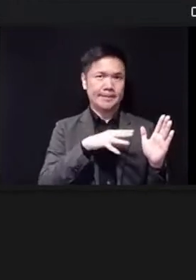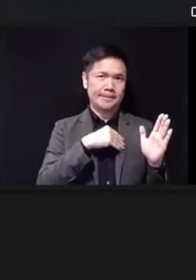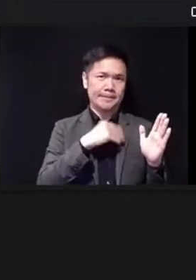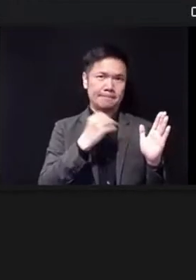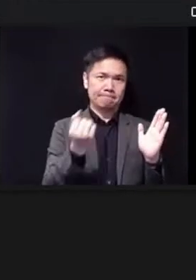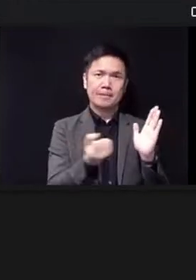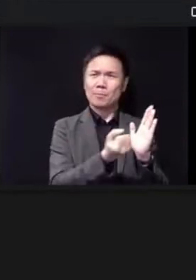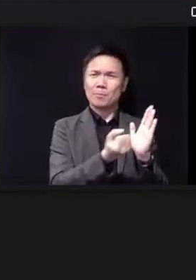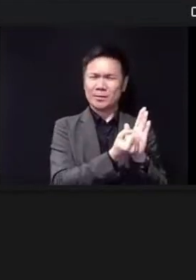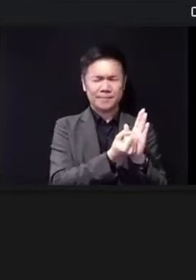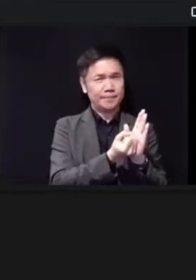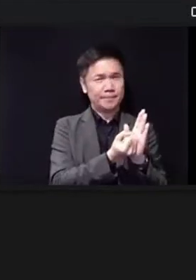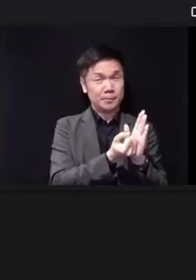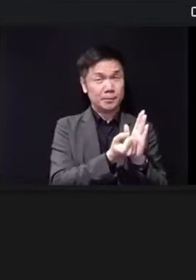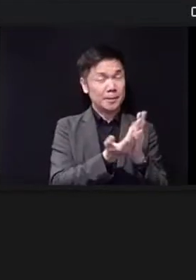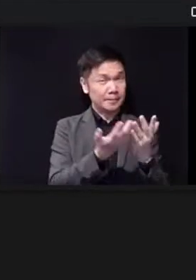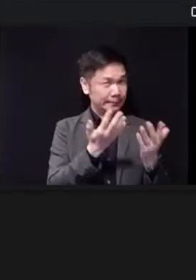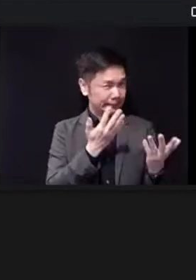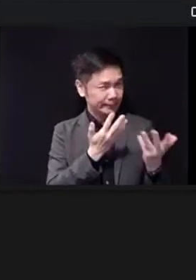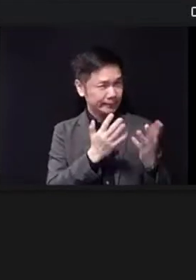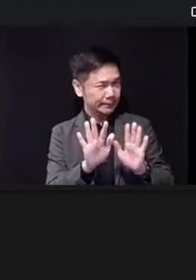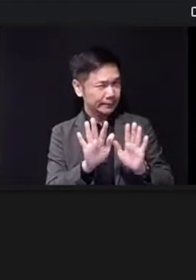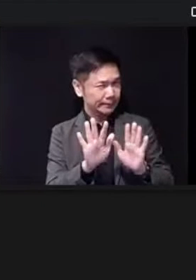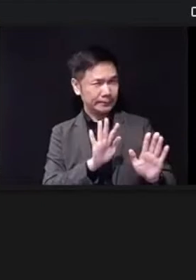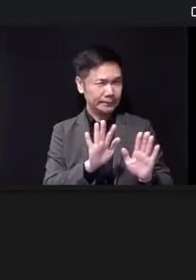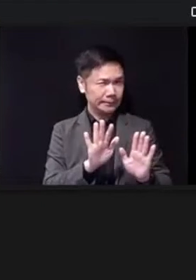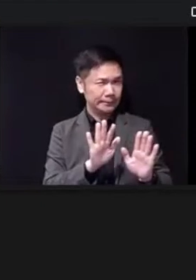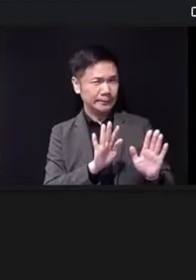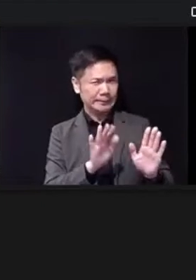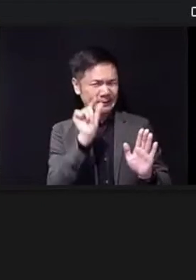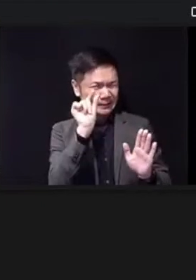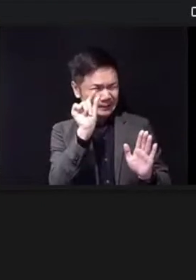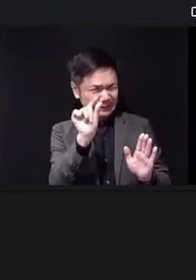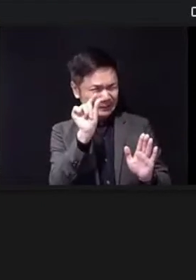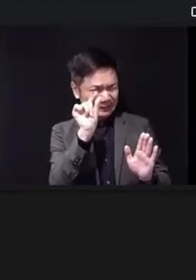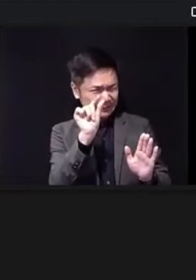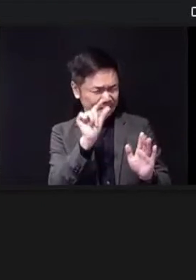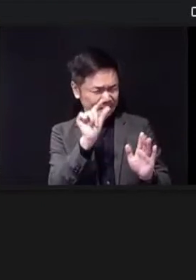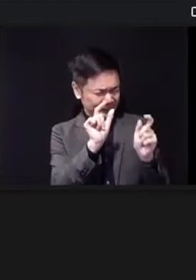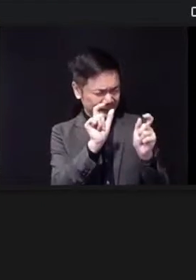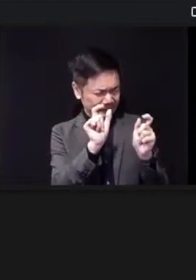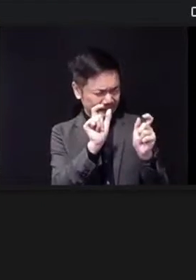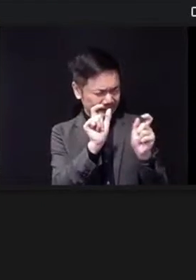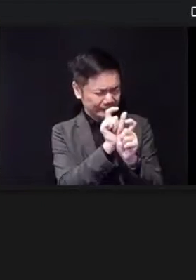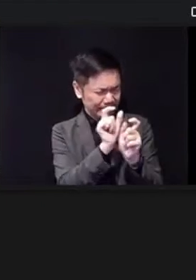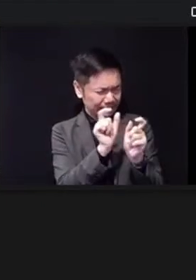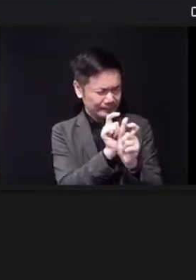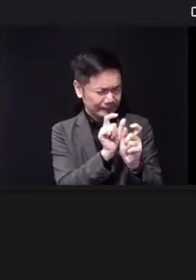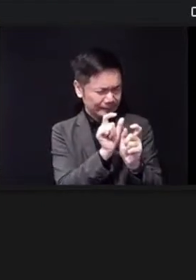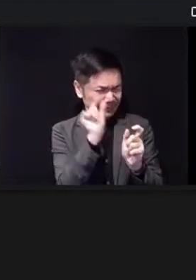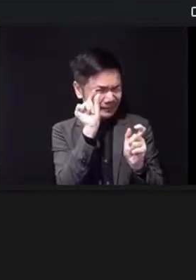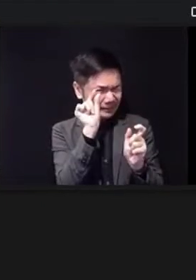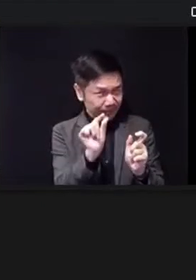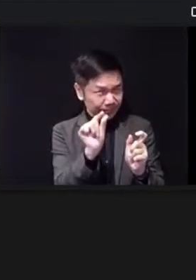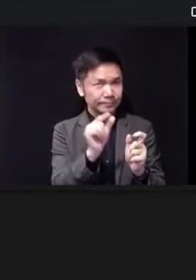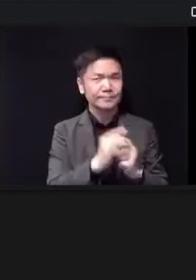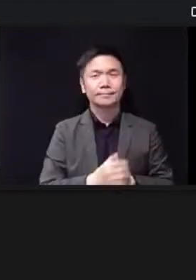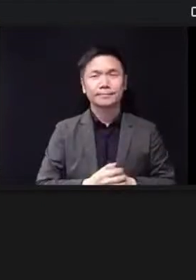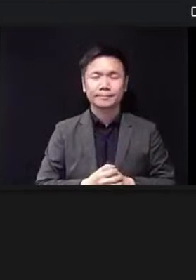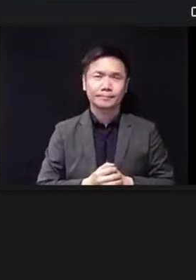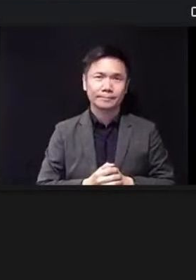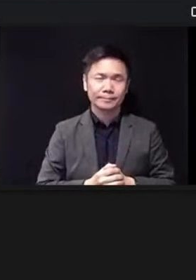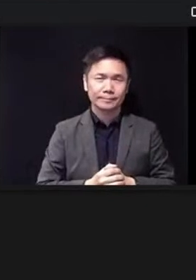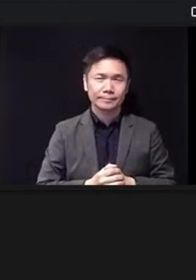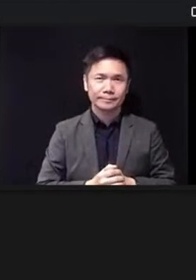если так случится, что нам не удастся договориться о форме будущего в 2028 году документа, хотя мне представляется, у нас